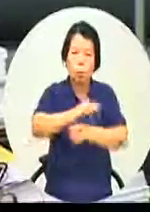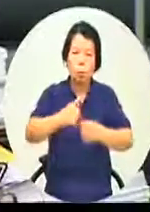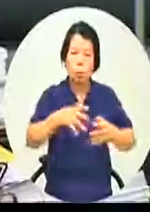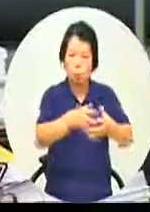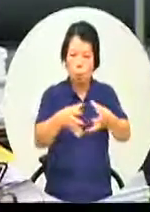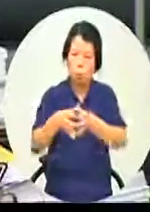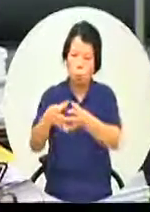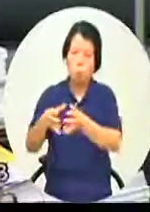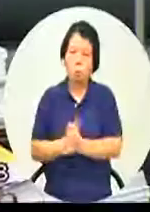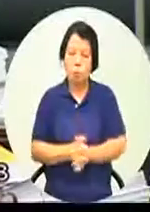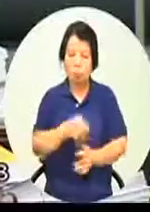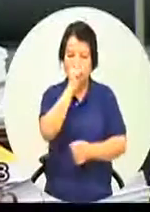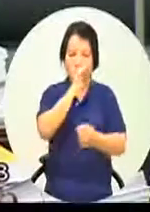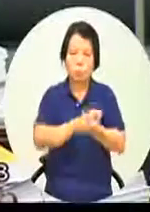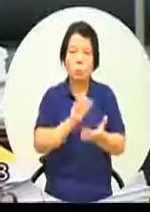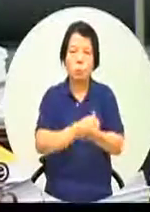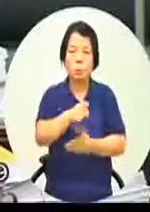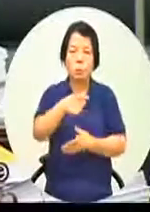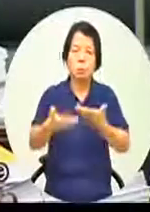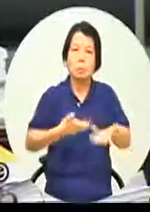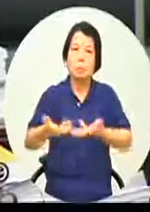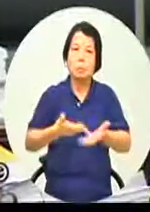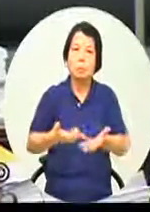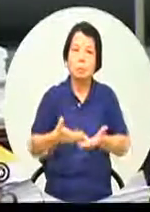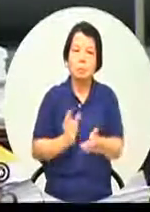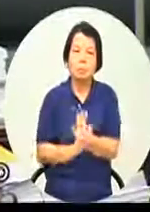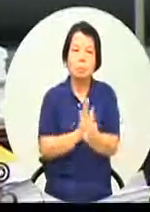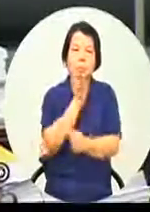朋友，你们的业务就